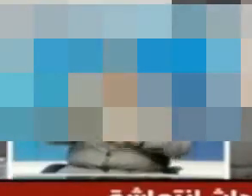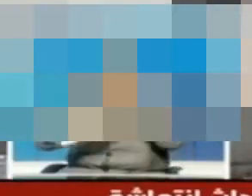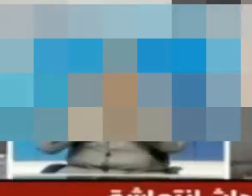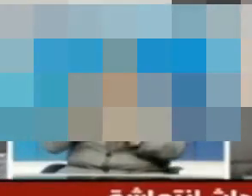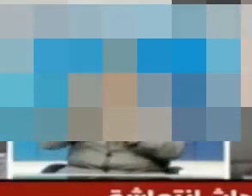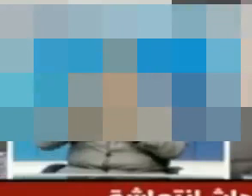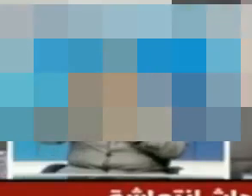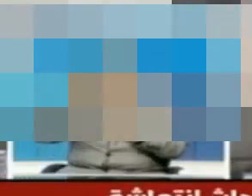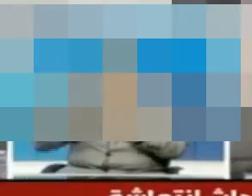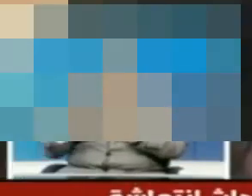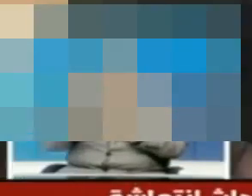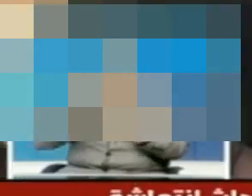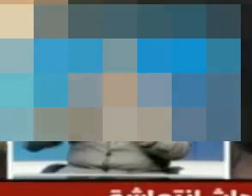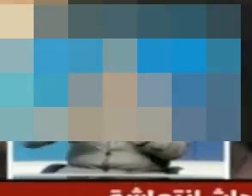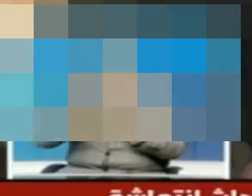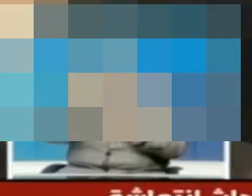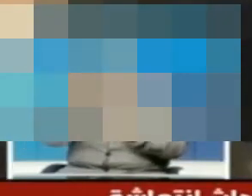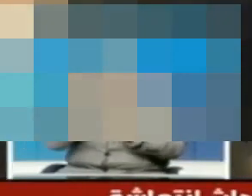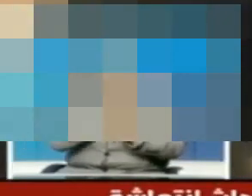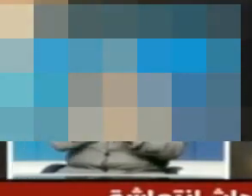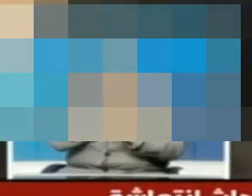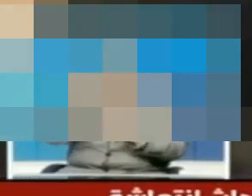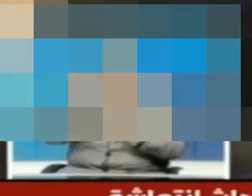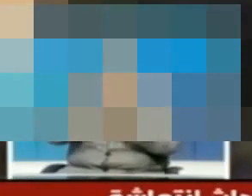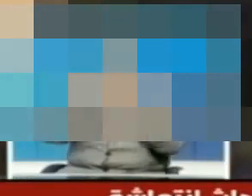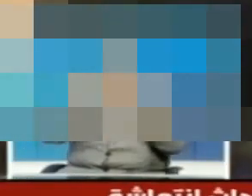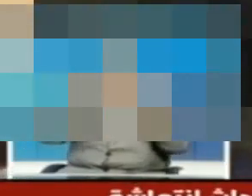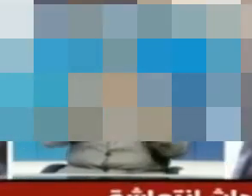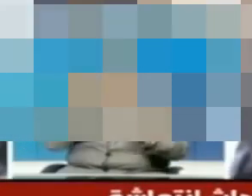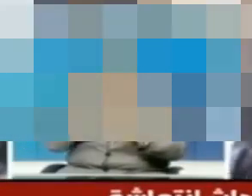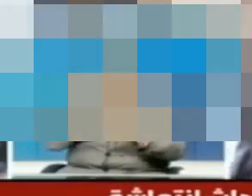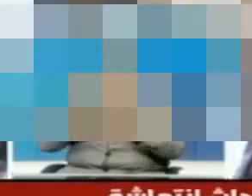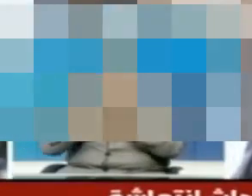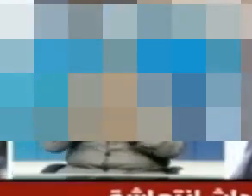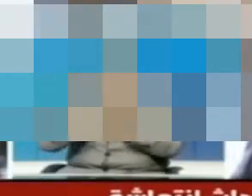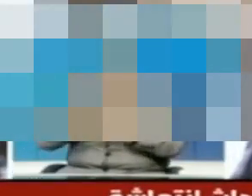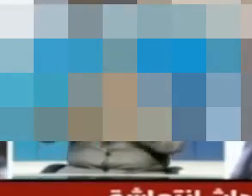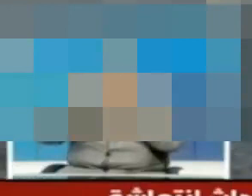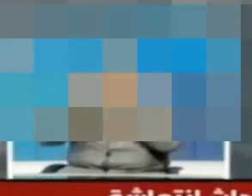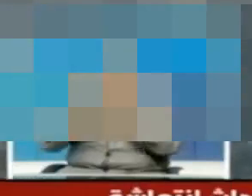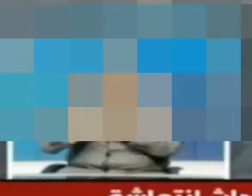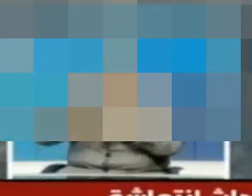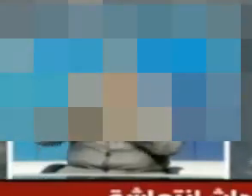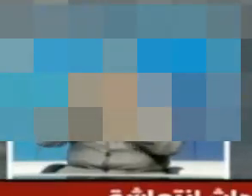بزعم بلوغ كامل أهدافها الاستراتيجية التي أخفقت في تحقيقها طيلة